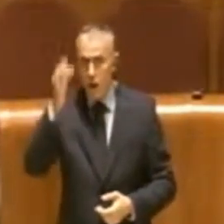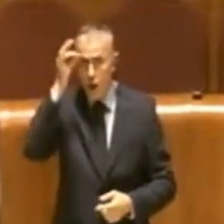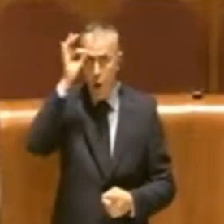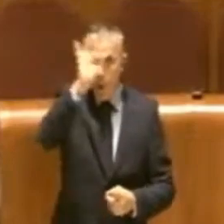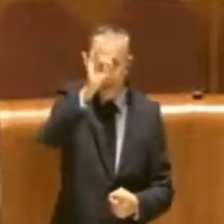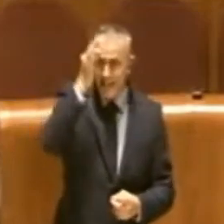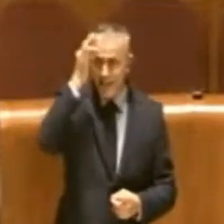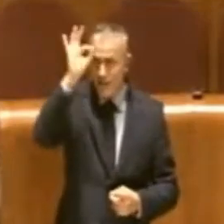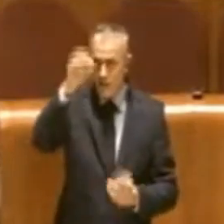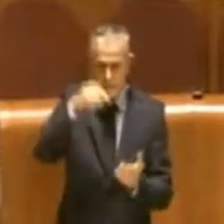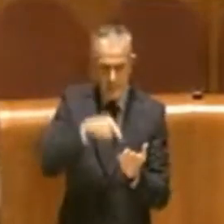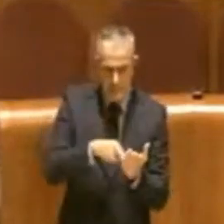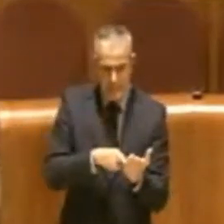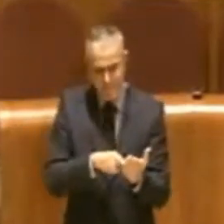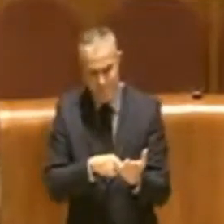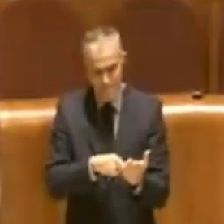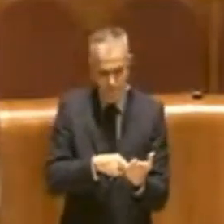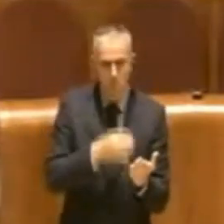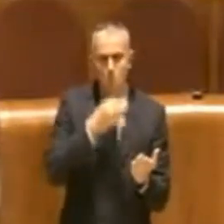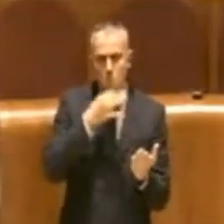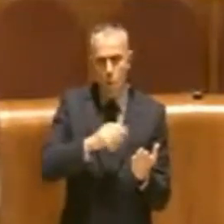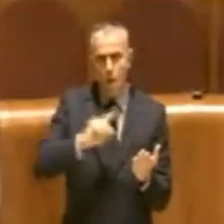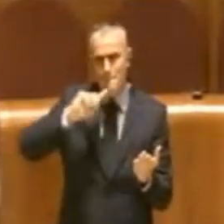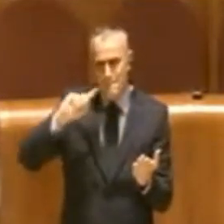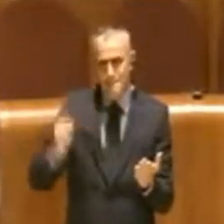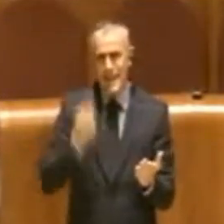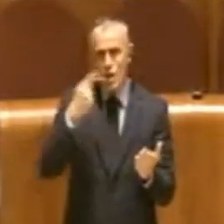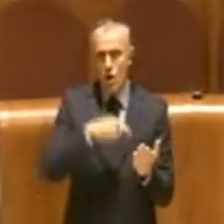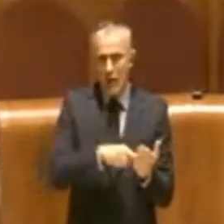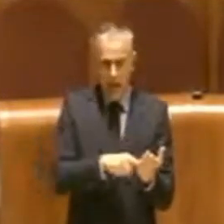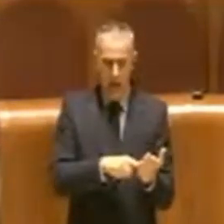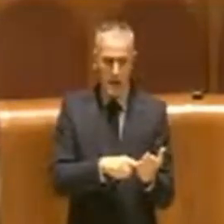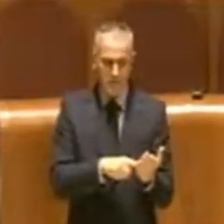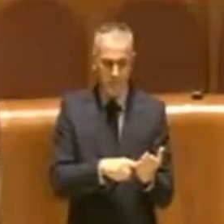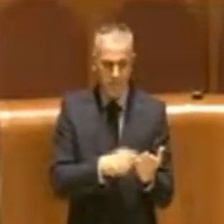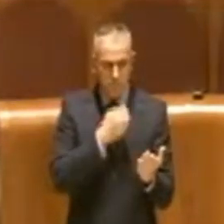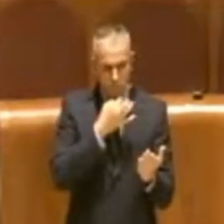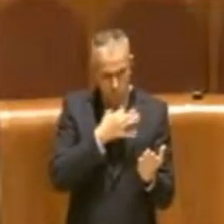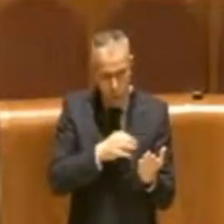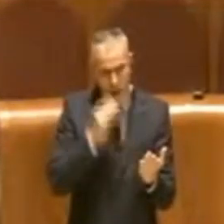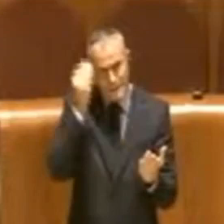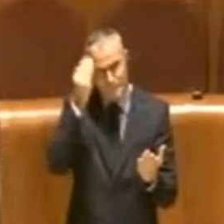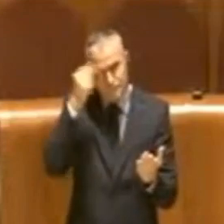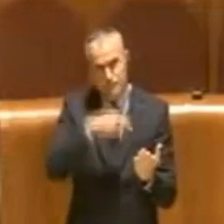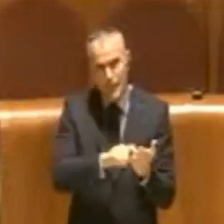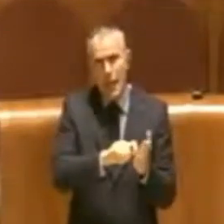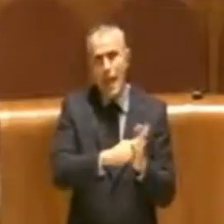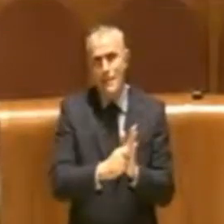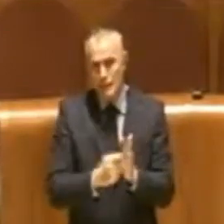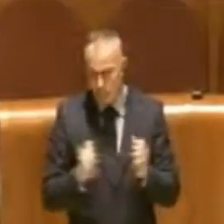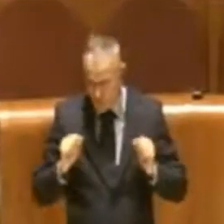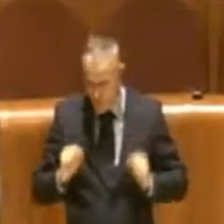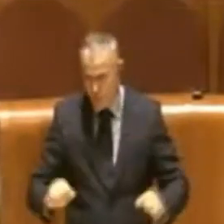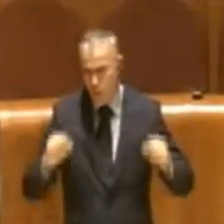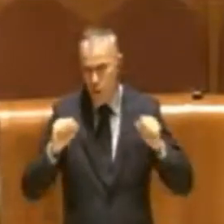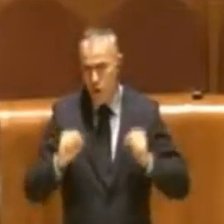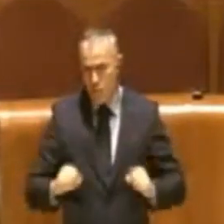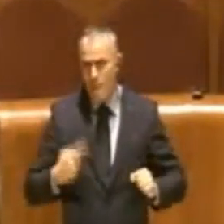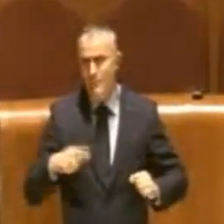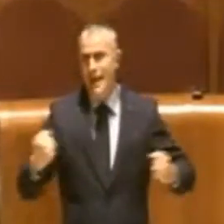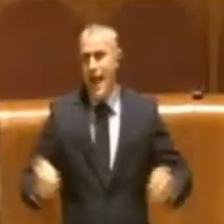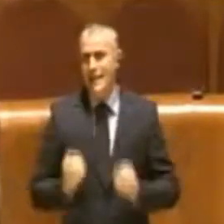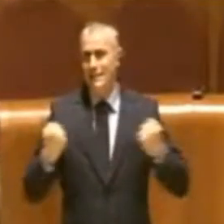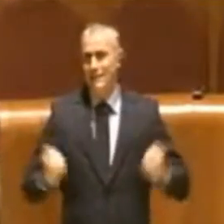possono essere migliorati, possono essere rinforzati sulla base delle attività politiche portate avanti in